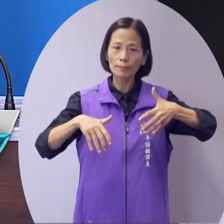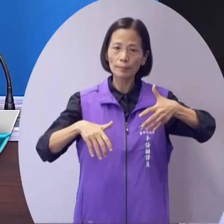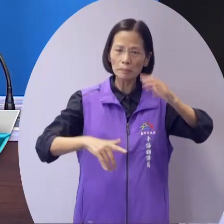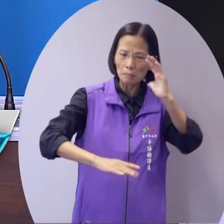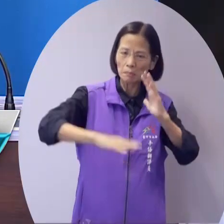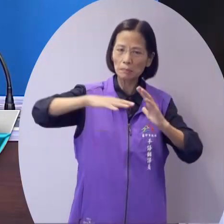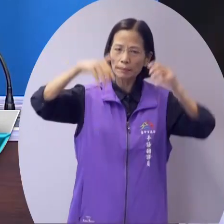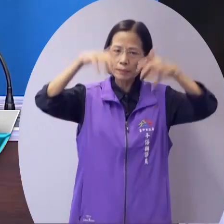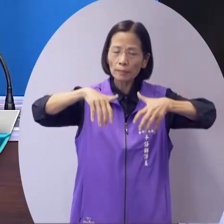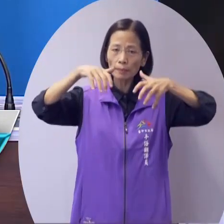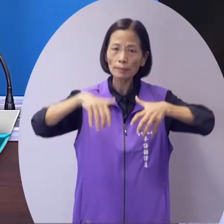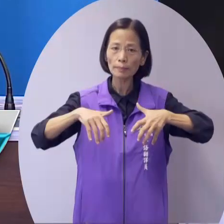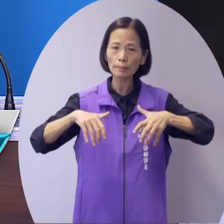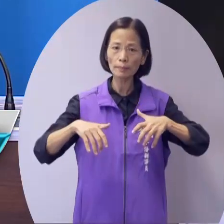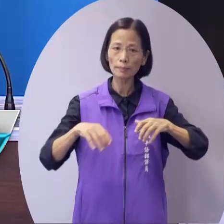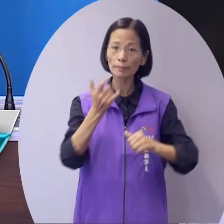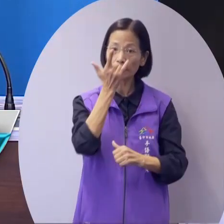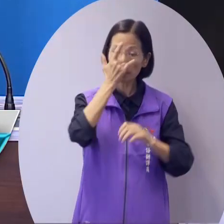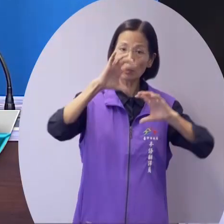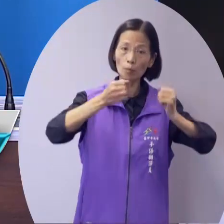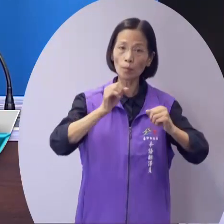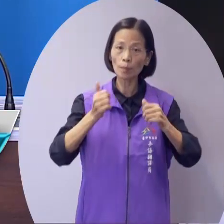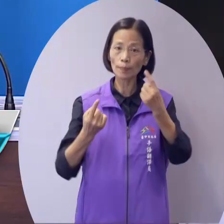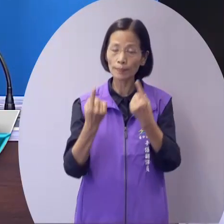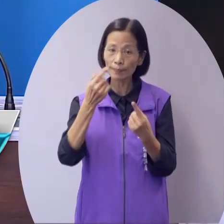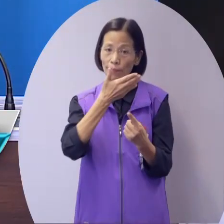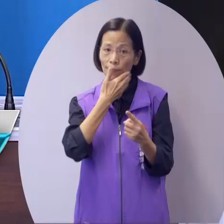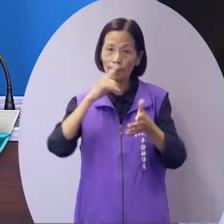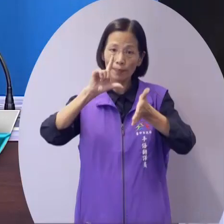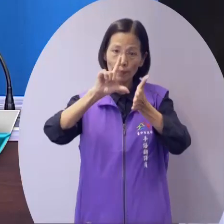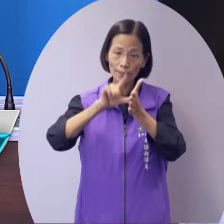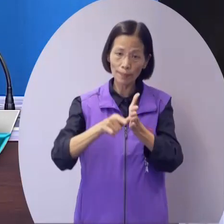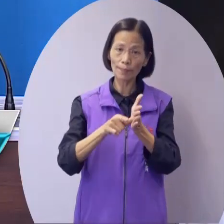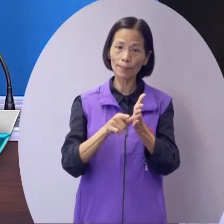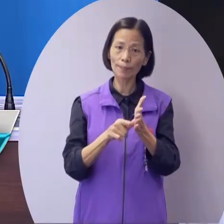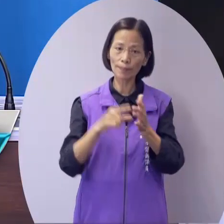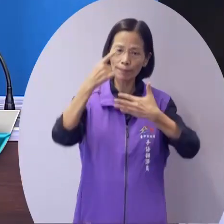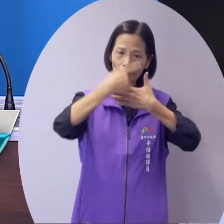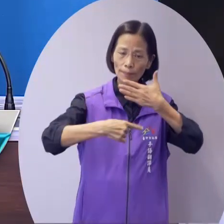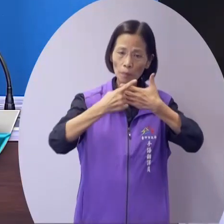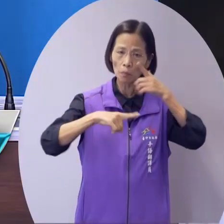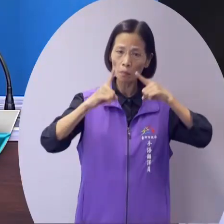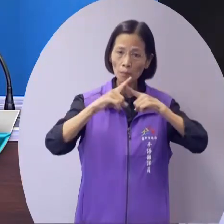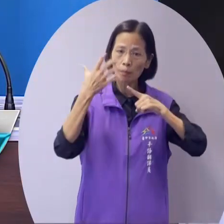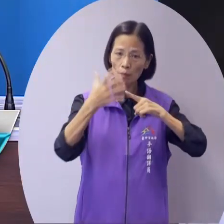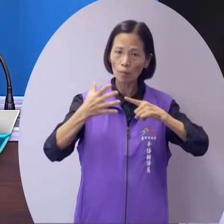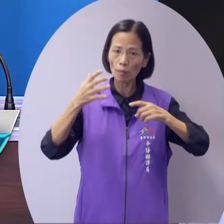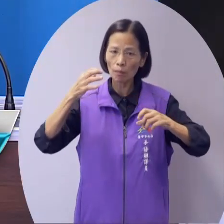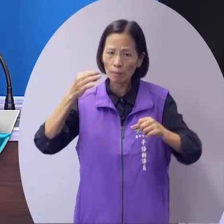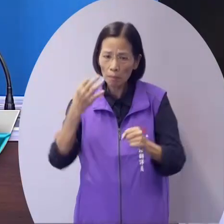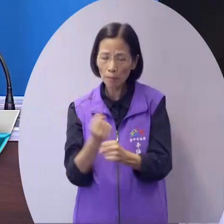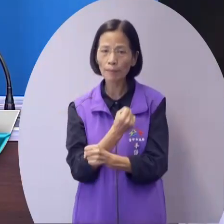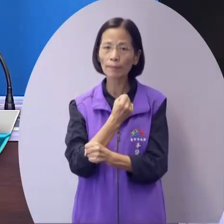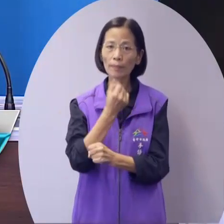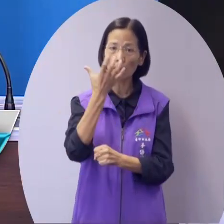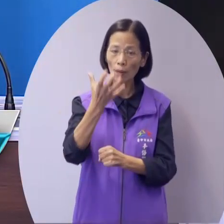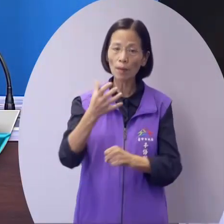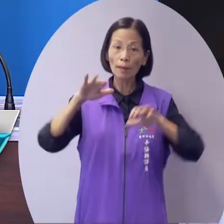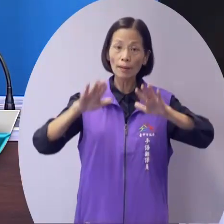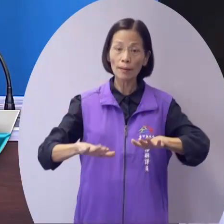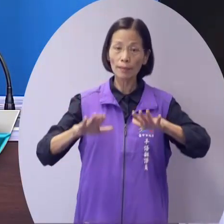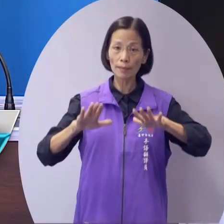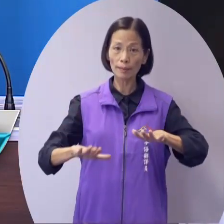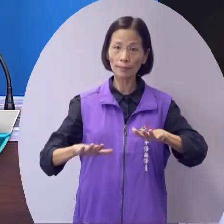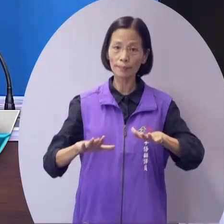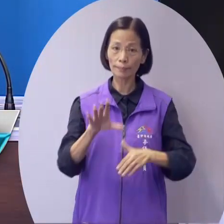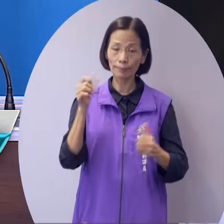患，那造成包括德国、比利时等国家严重的人员伤亡以及灾损。所以秀燕就在这个地方